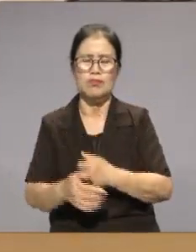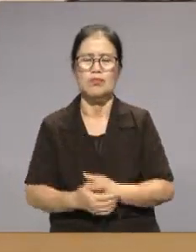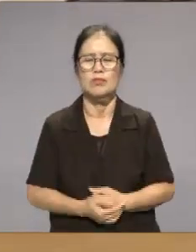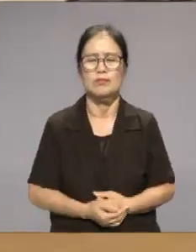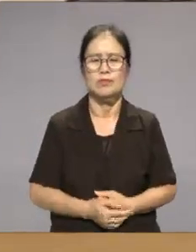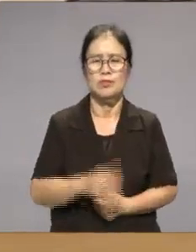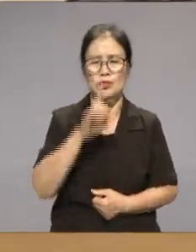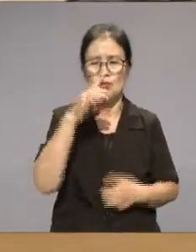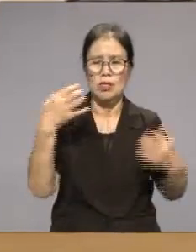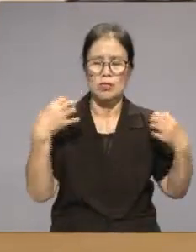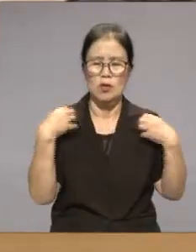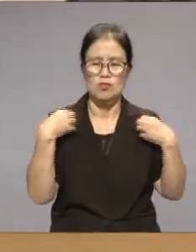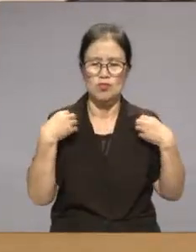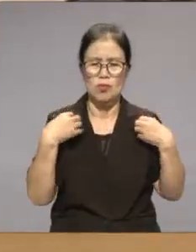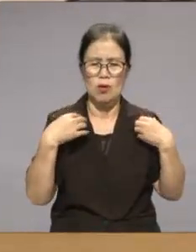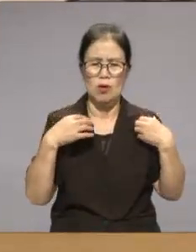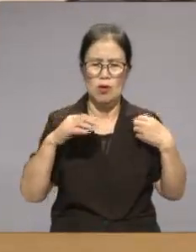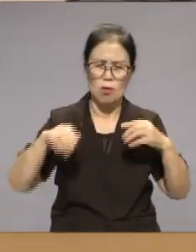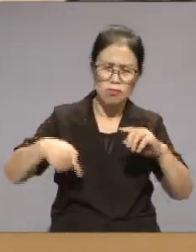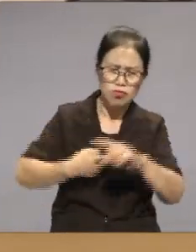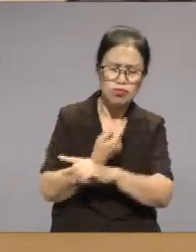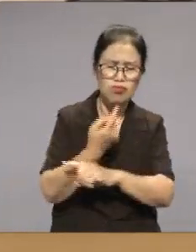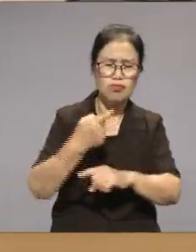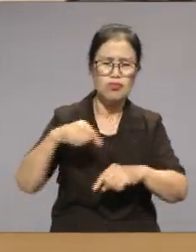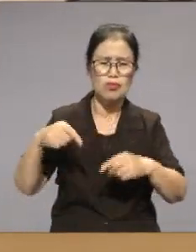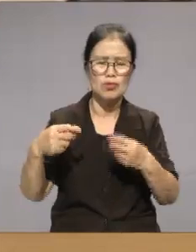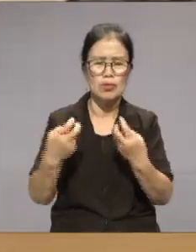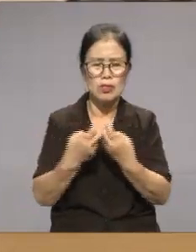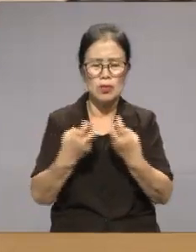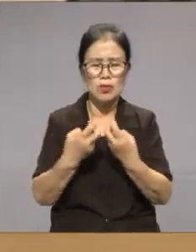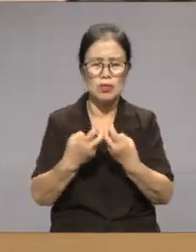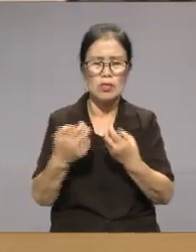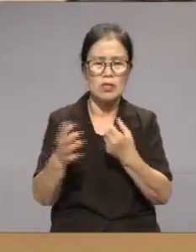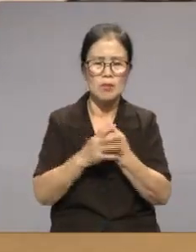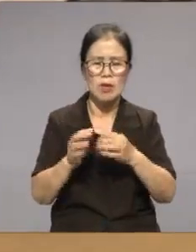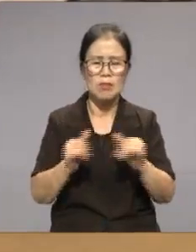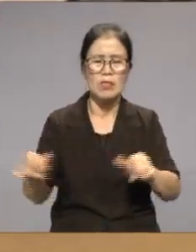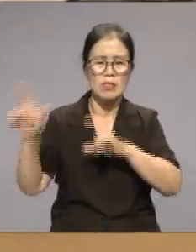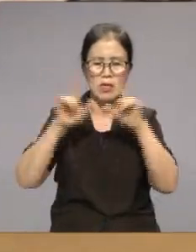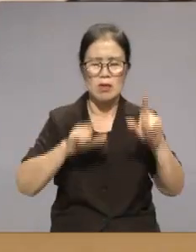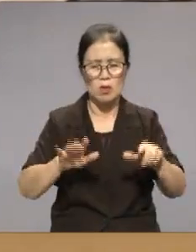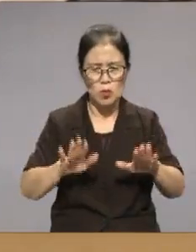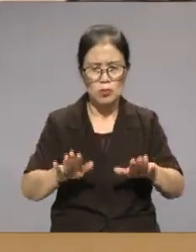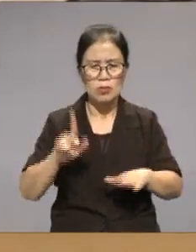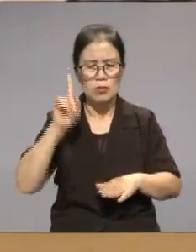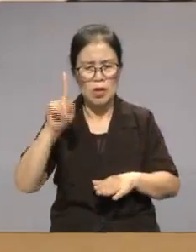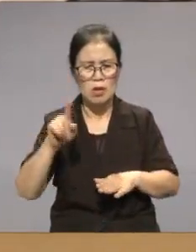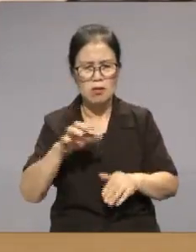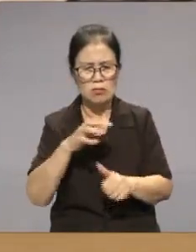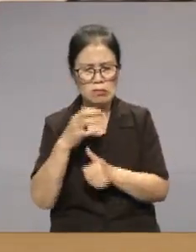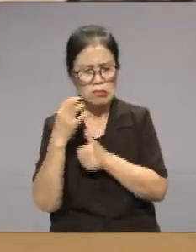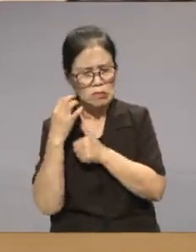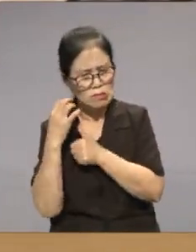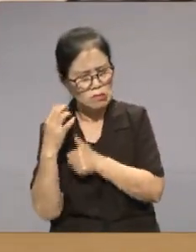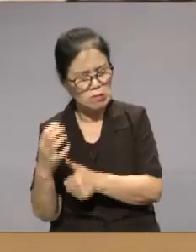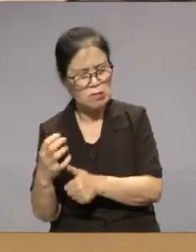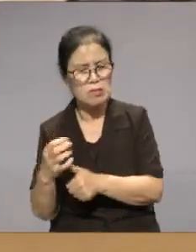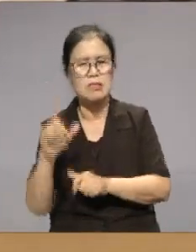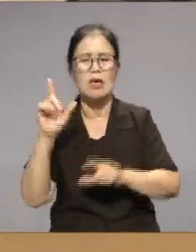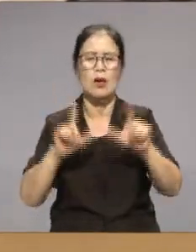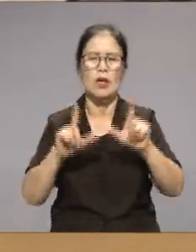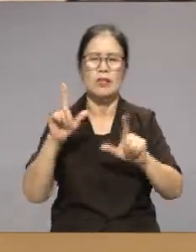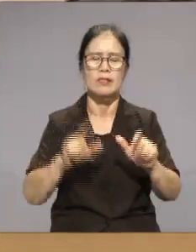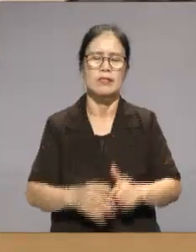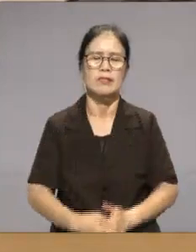있습니다. 중앙정부의 역주행 재정정책으로 민생의 오늘과 내일이 인질로 지금 붙잡혀